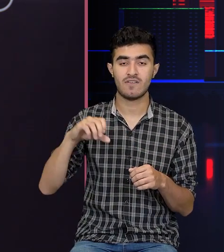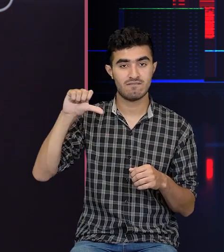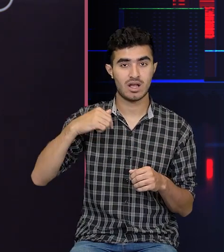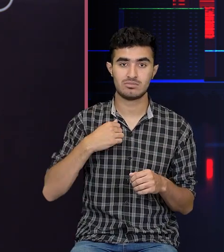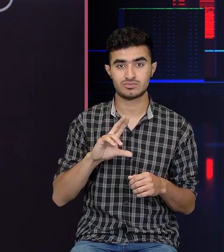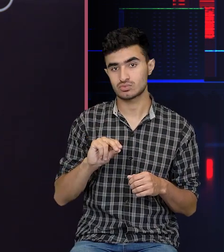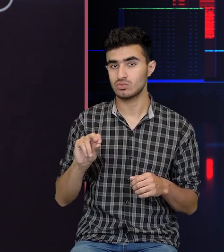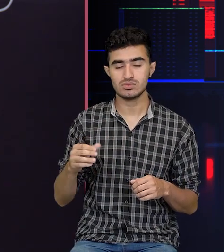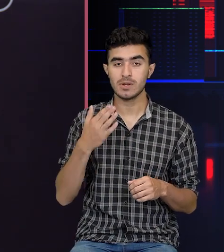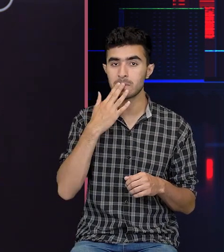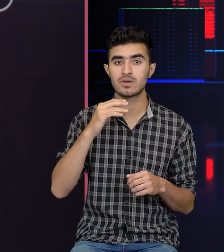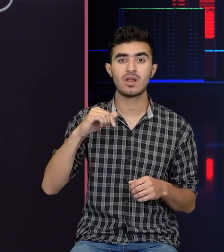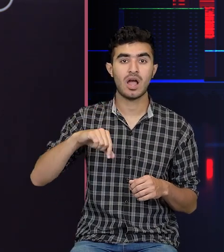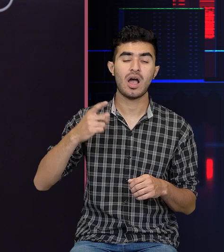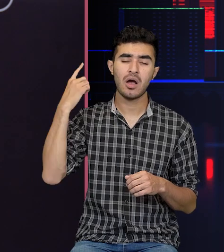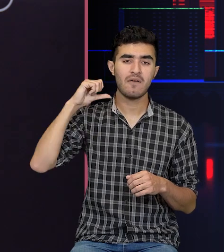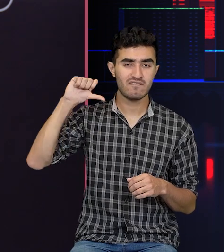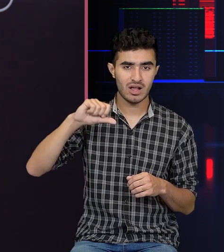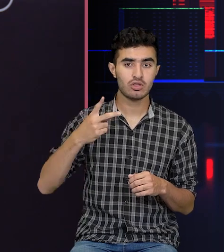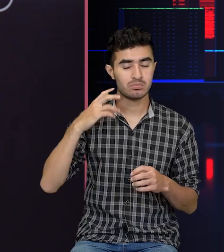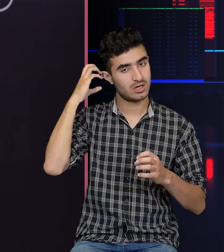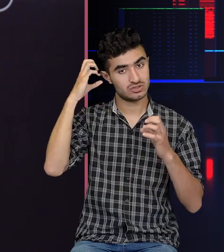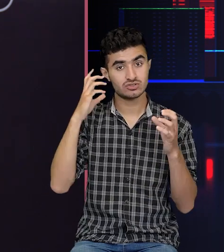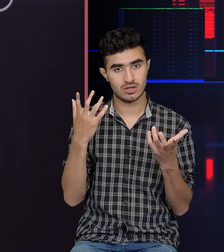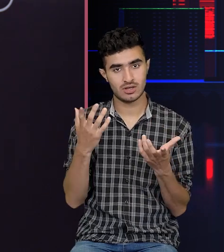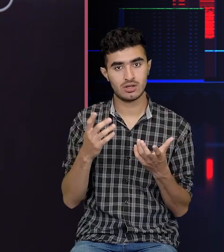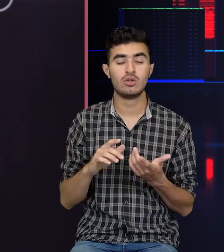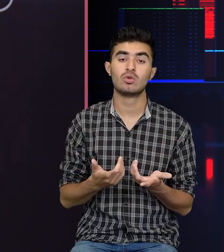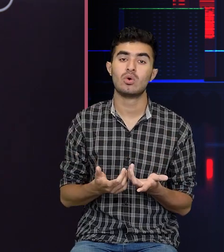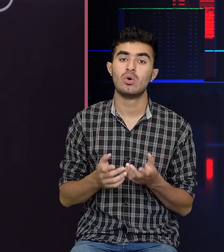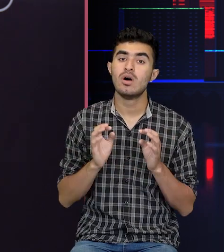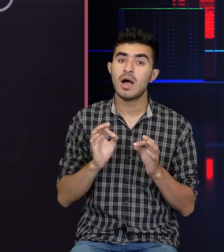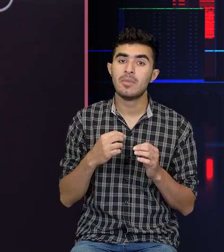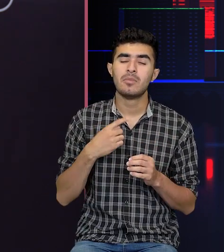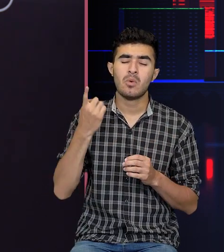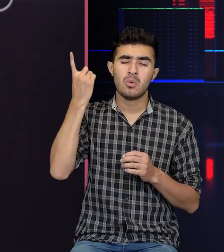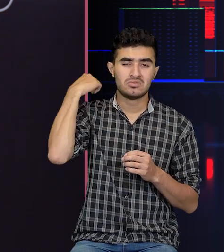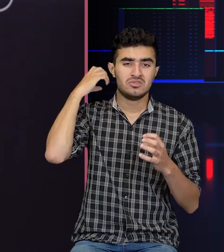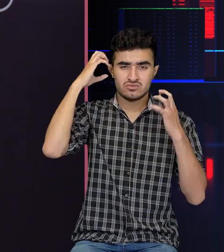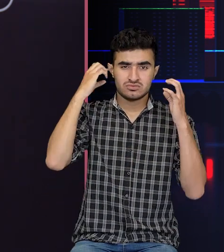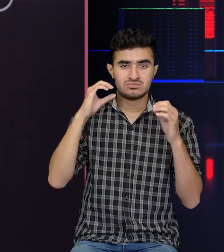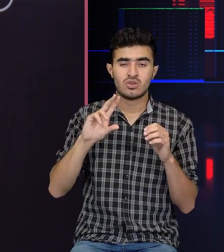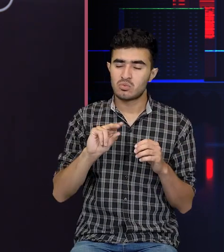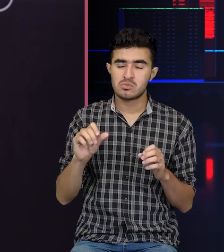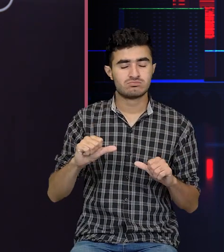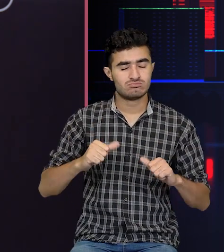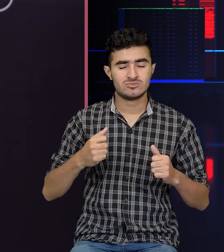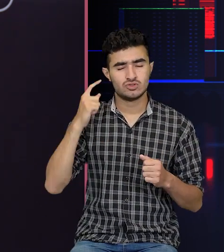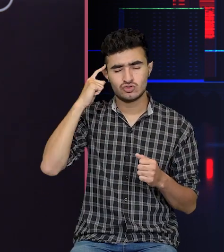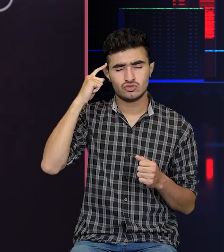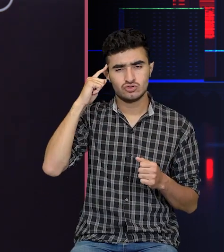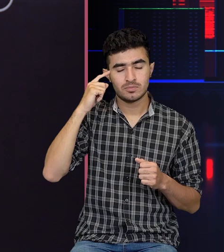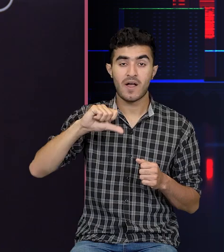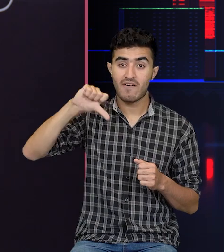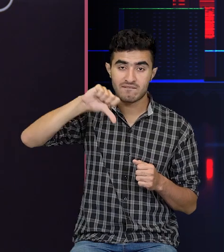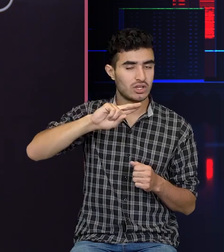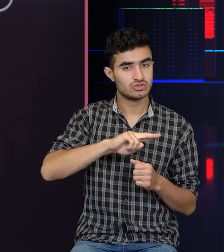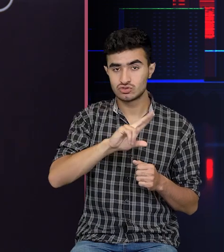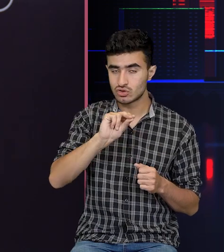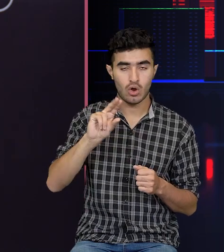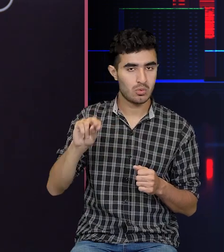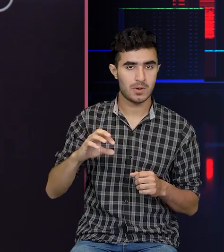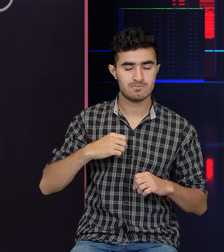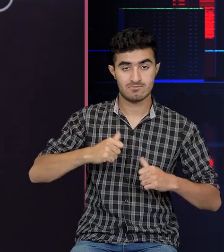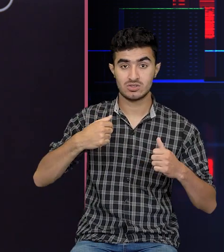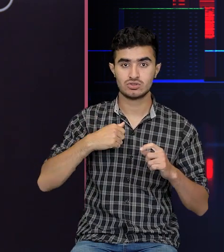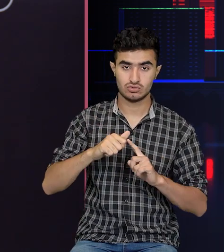के वापस पाकिस्तान चला जाता हूँ तो फिर से वही सब करना पड़ेगा, तो क्यों ना आज ही मैं आसिफ भाई को बीट करूँ। और